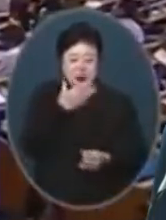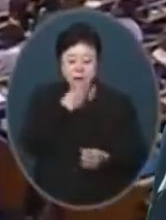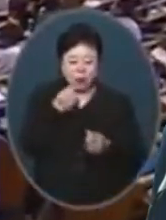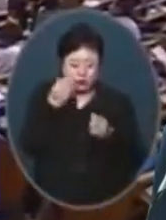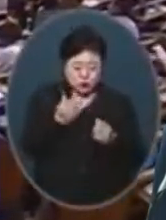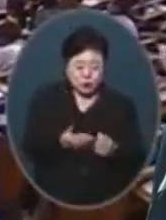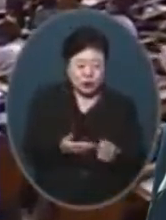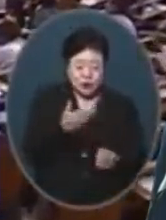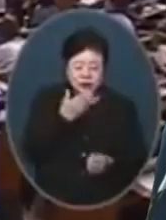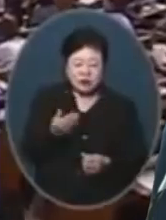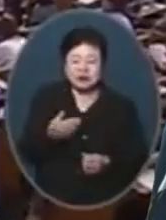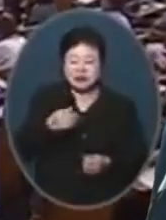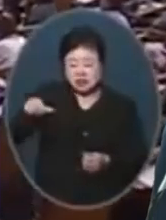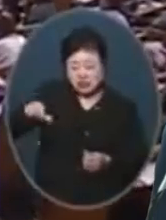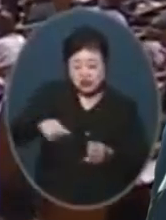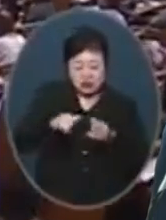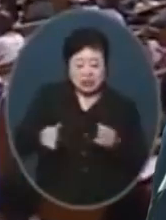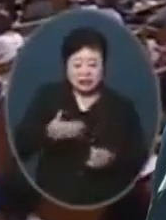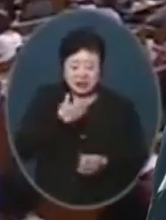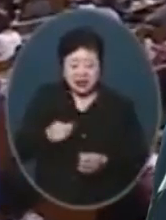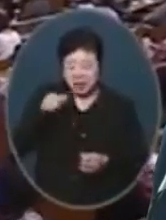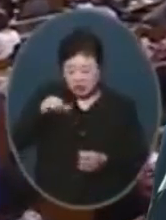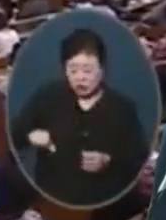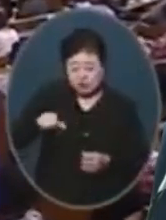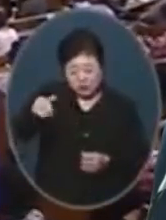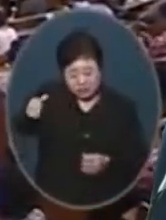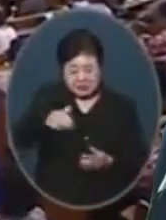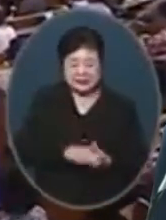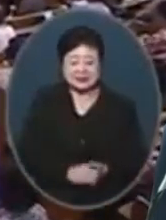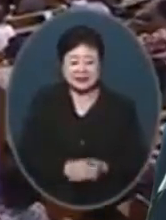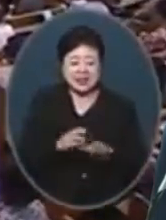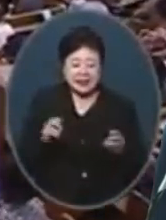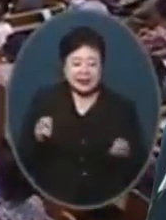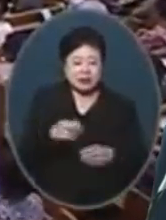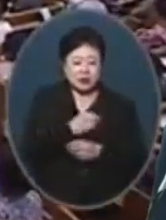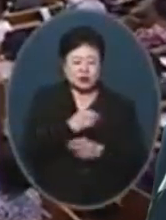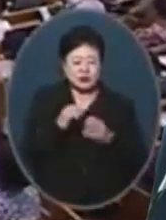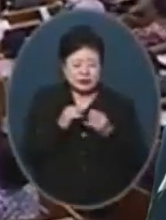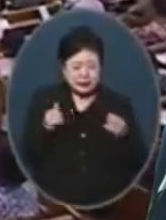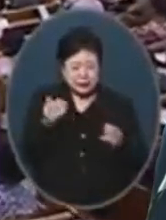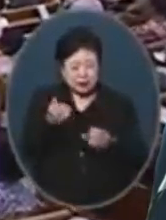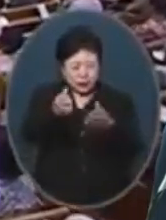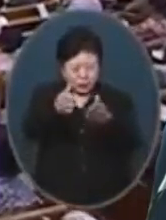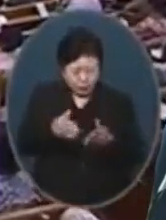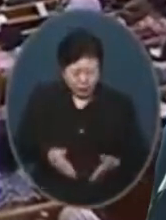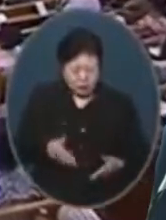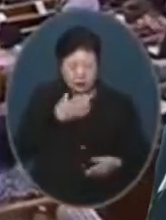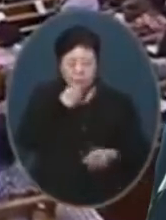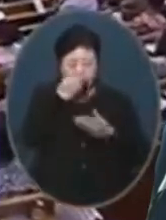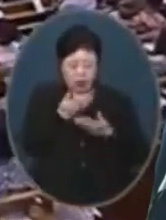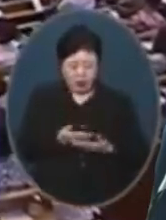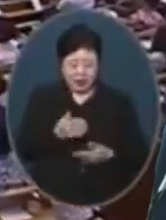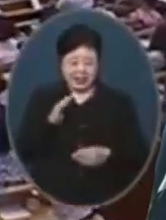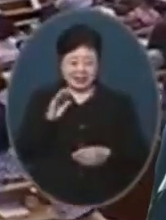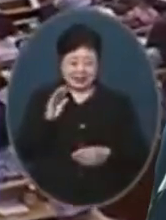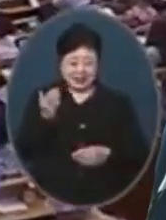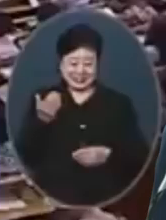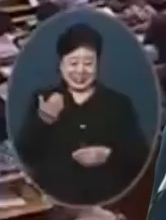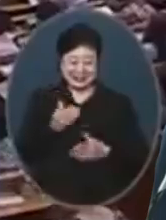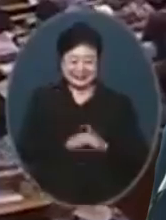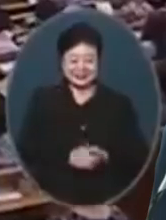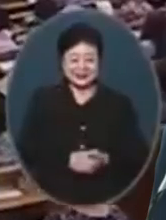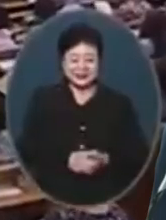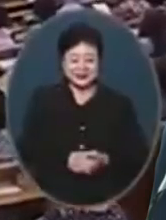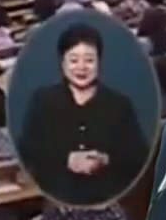내리고 너를 저주하는 자에게는 내가 저주하리니 땅의 모든 족속이 너로 말미암아 복을 얻을 것이라 한지라.